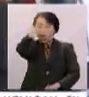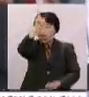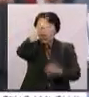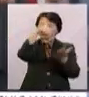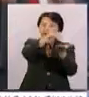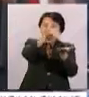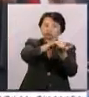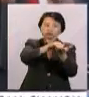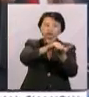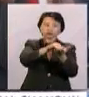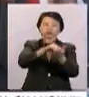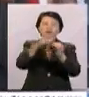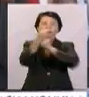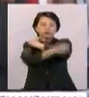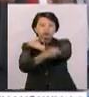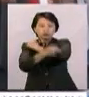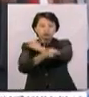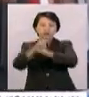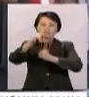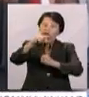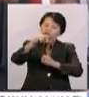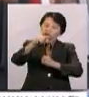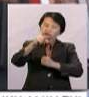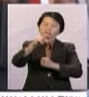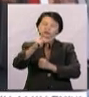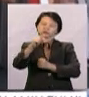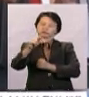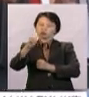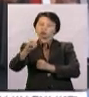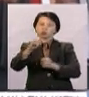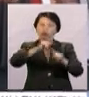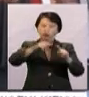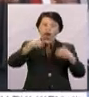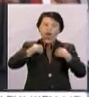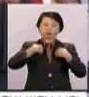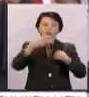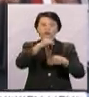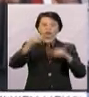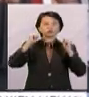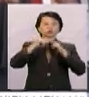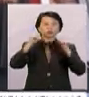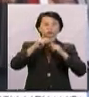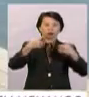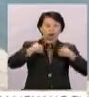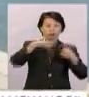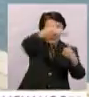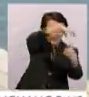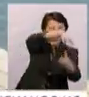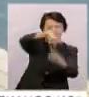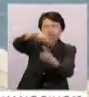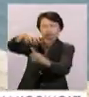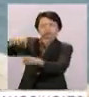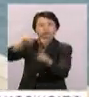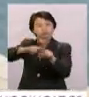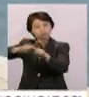persekutuan, state, NGO dan pelbagai pihak swasta lah mengadakan booth di sini.